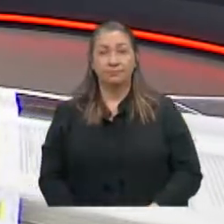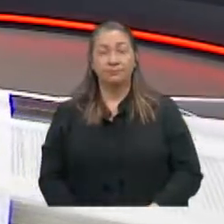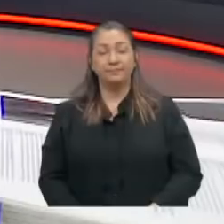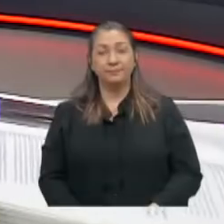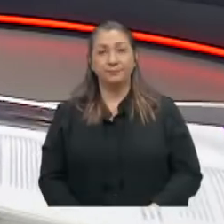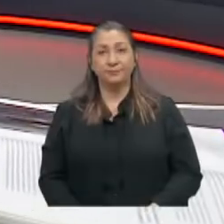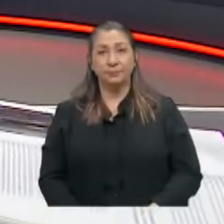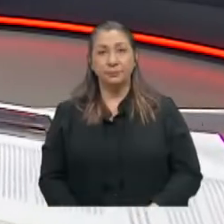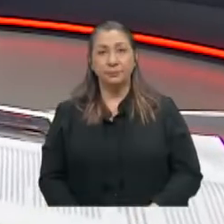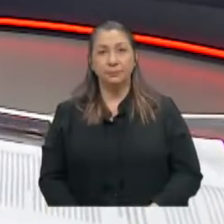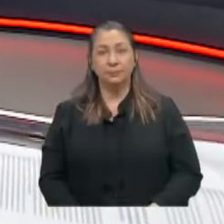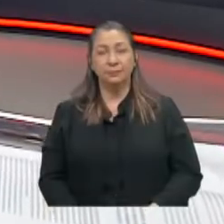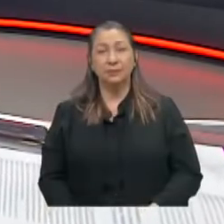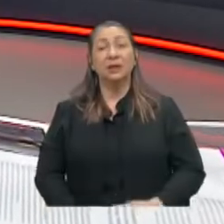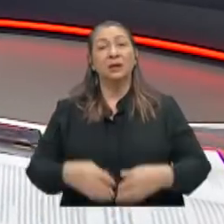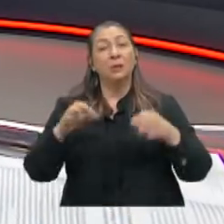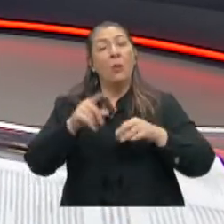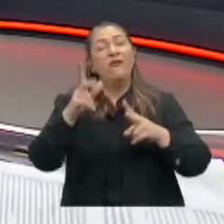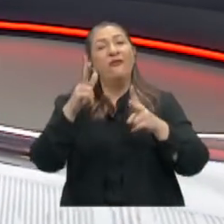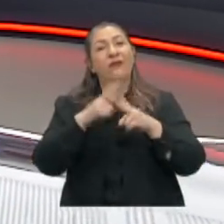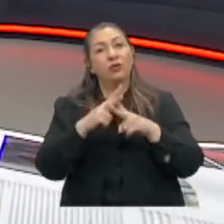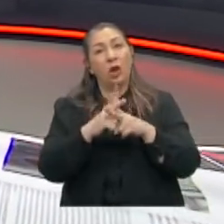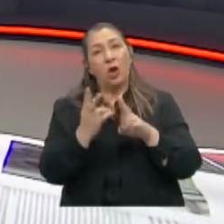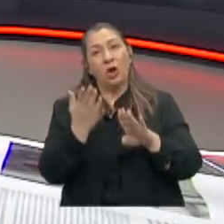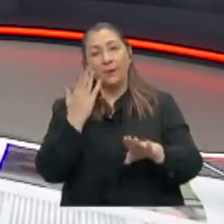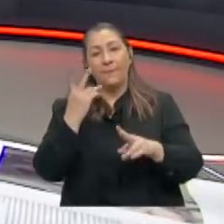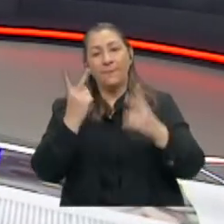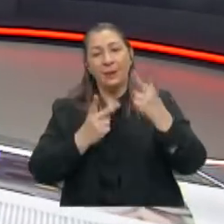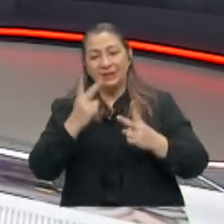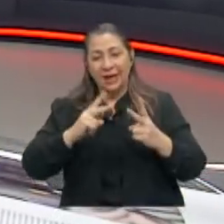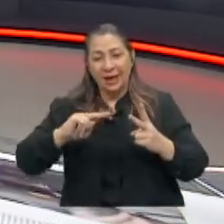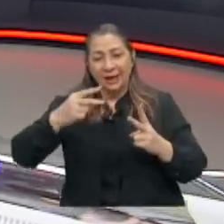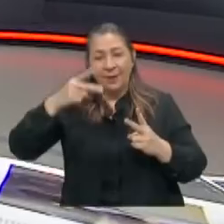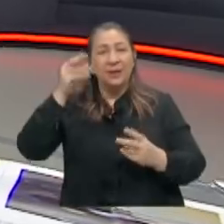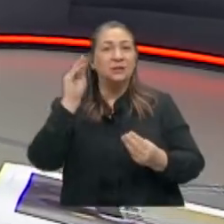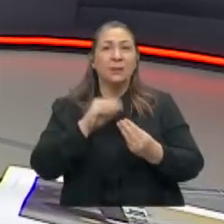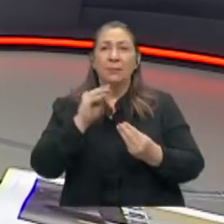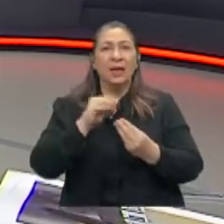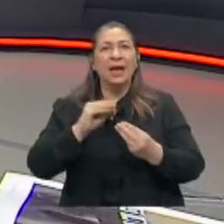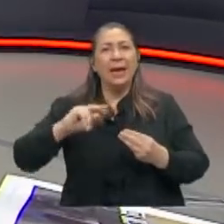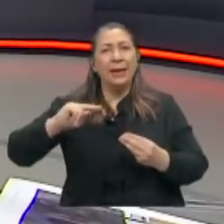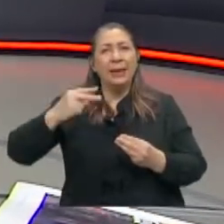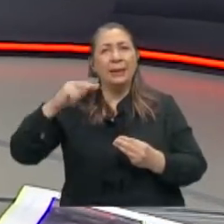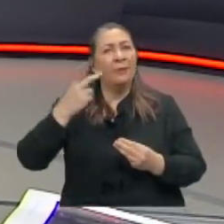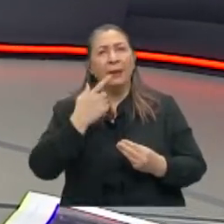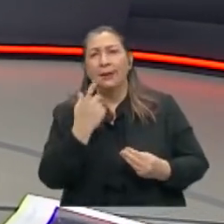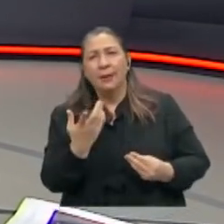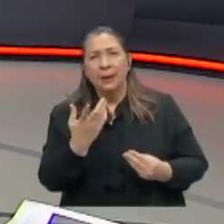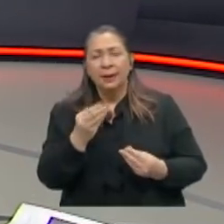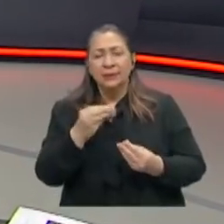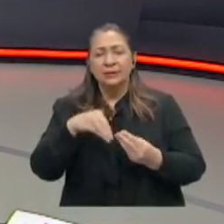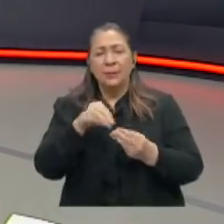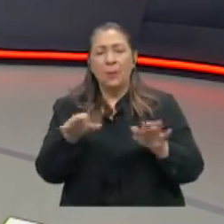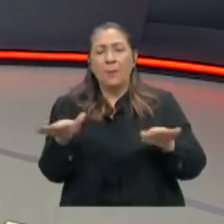Şimdi bu faturaların öncesinde bir takım kademeli zamlar yapıldı. Kademe dediğiniz şey